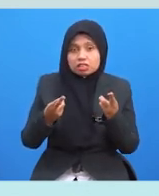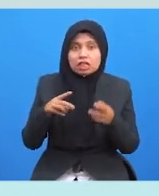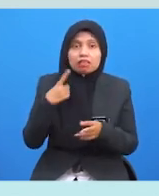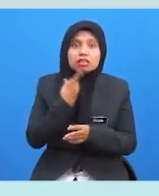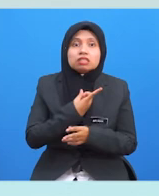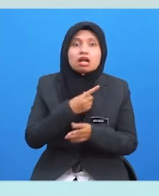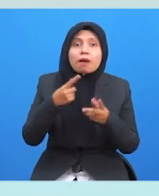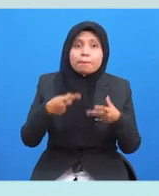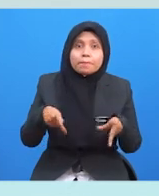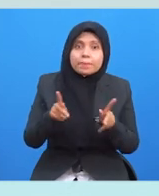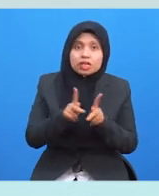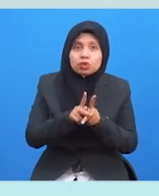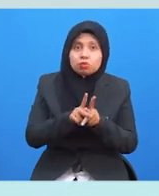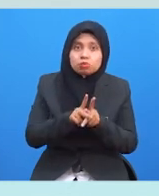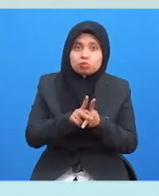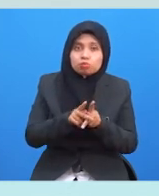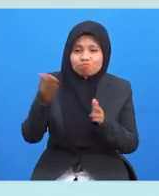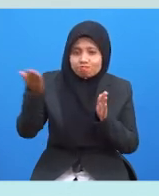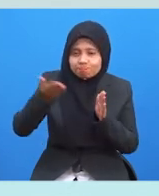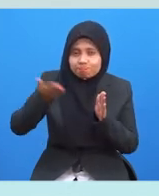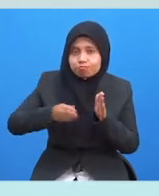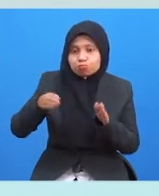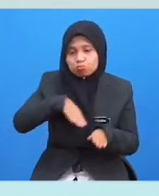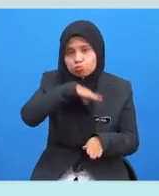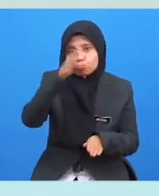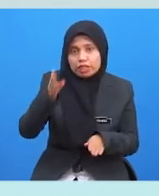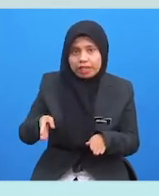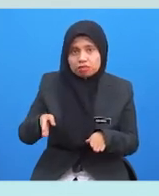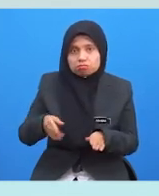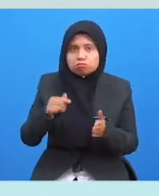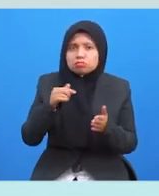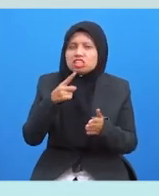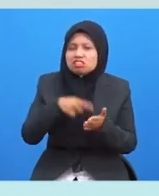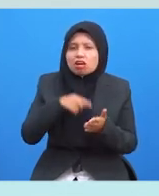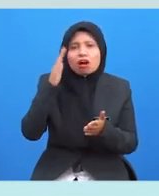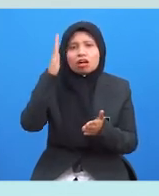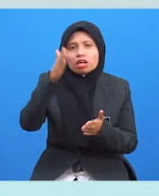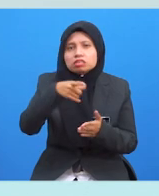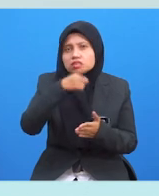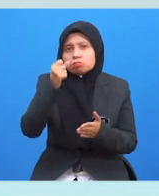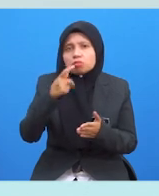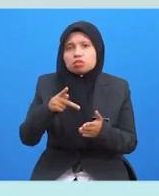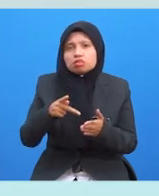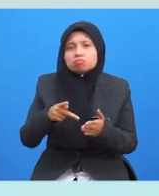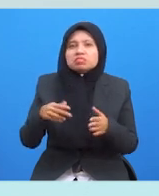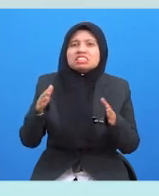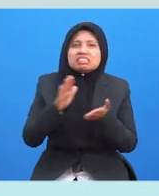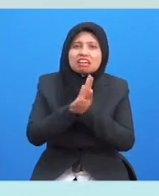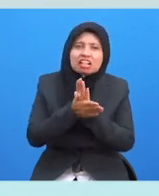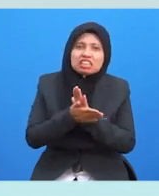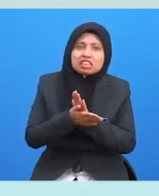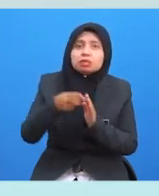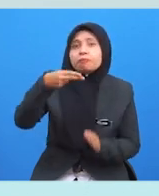raya, kita perlu menarah bukit dan hal ini akan menyebabkan